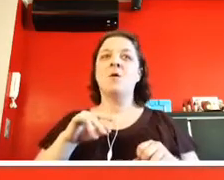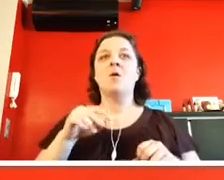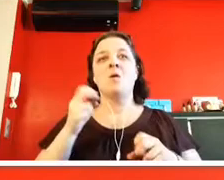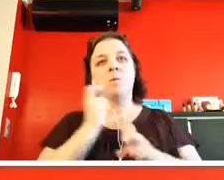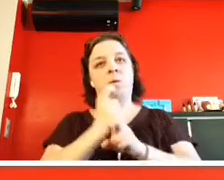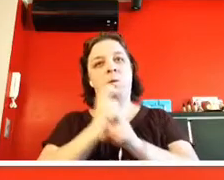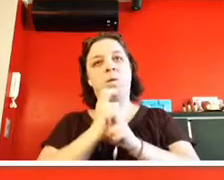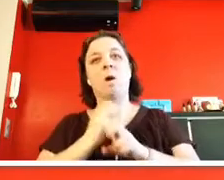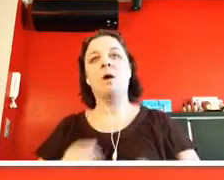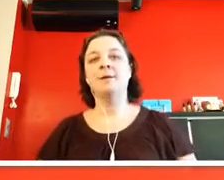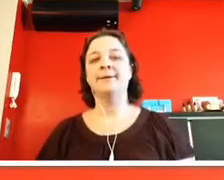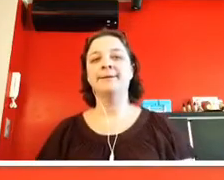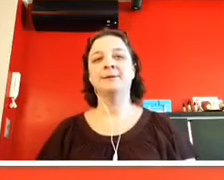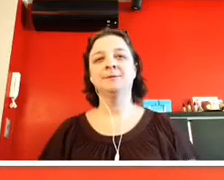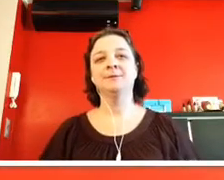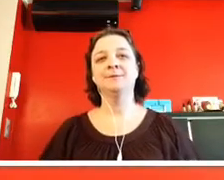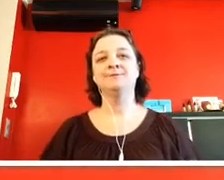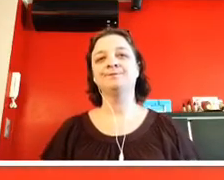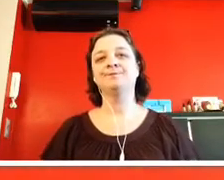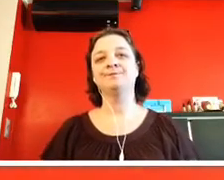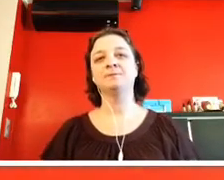hard.